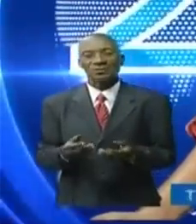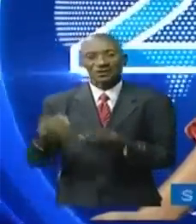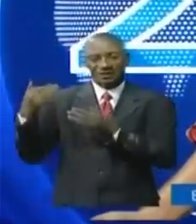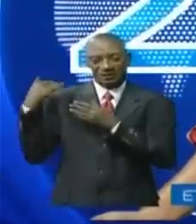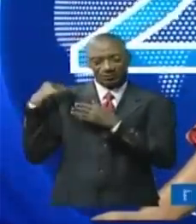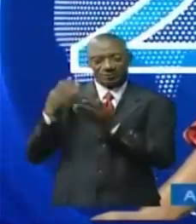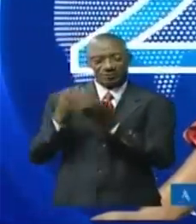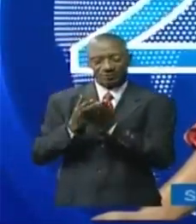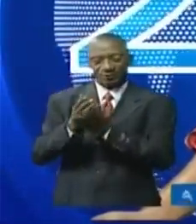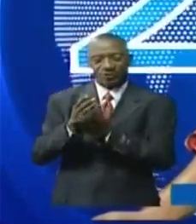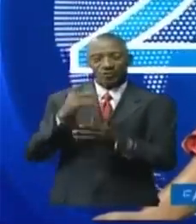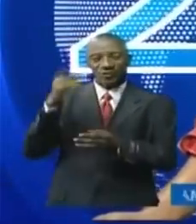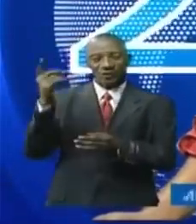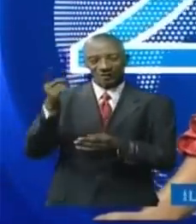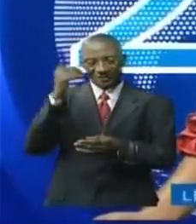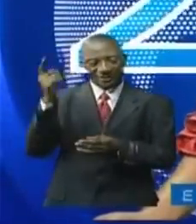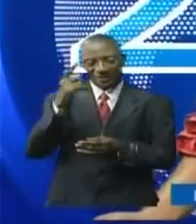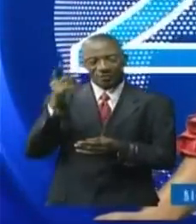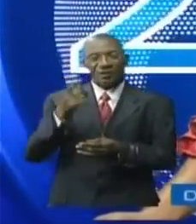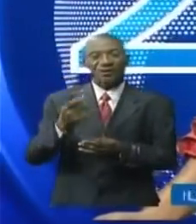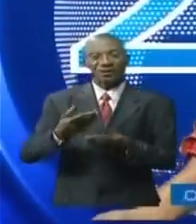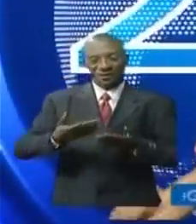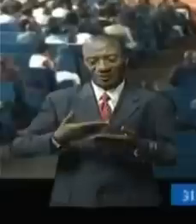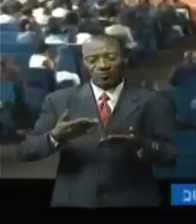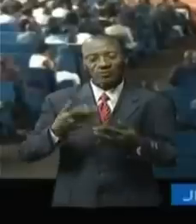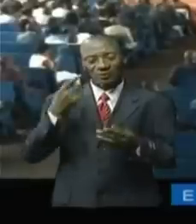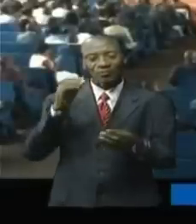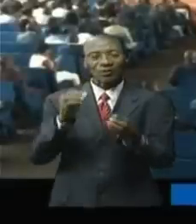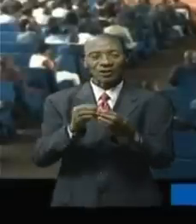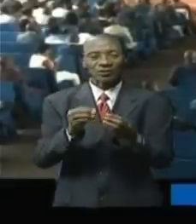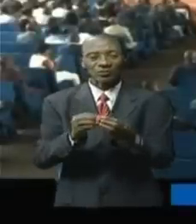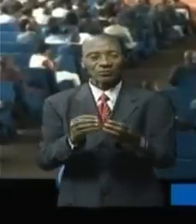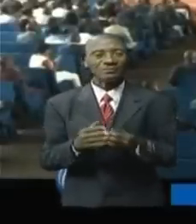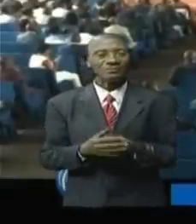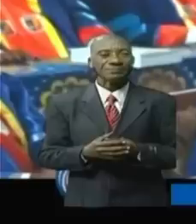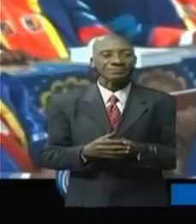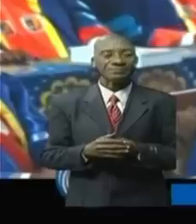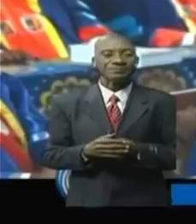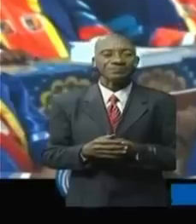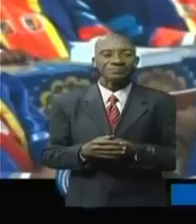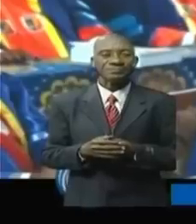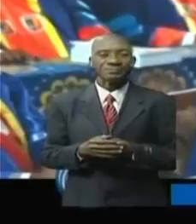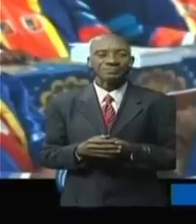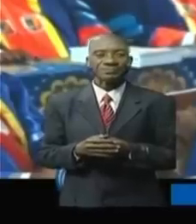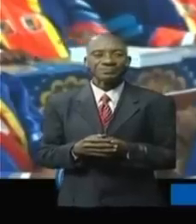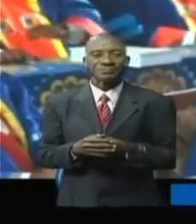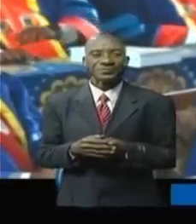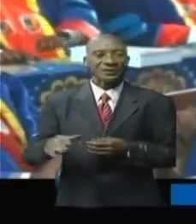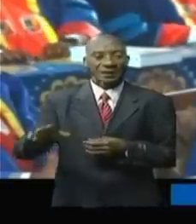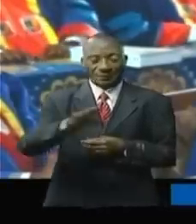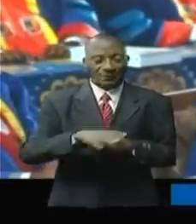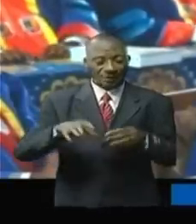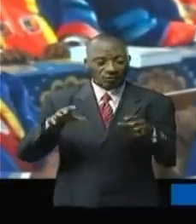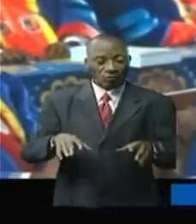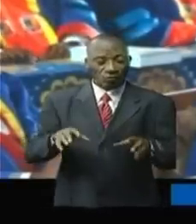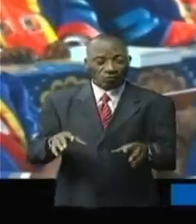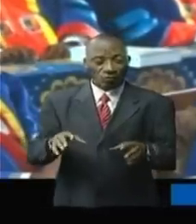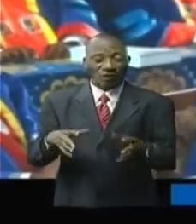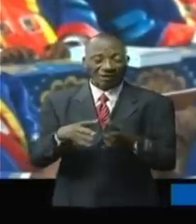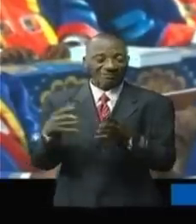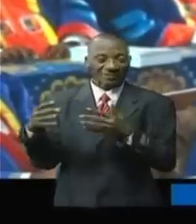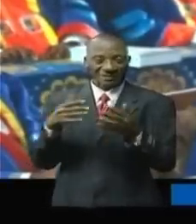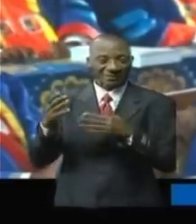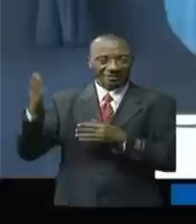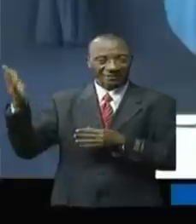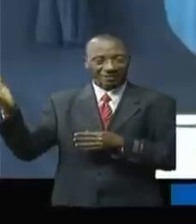la mention la plus grande distinction. En ce moment où le pays fait face à une agression étrangère, les meilleures